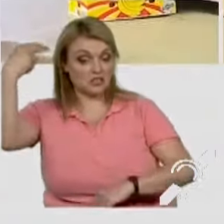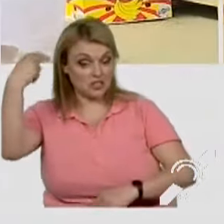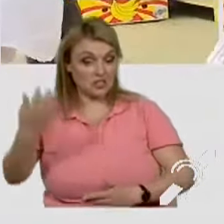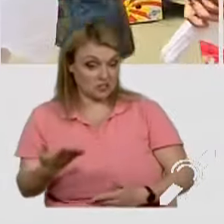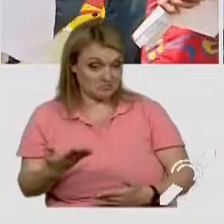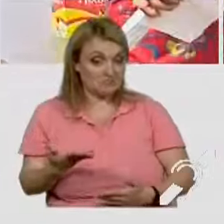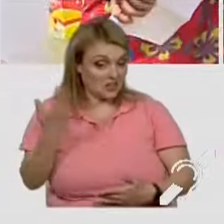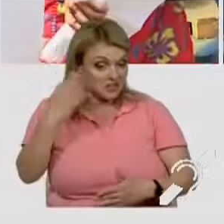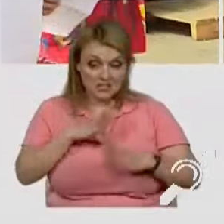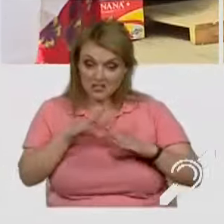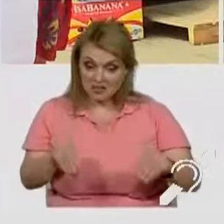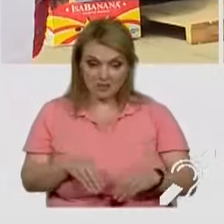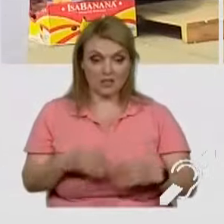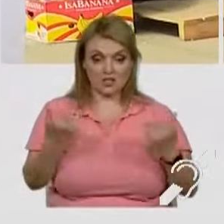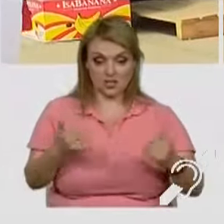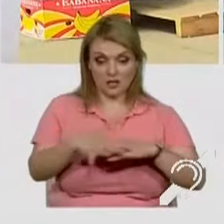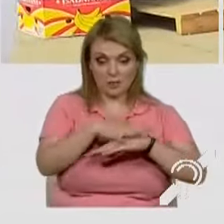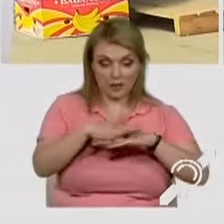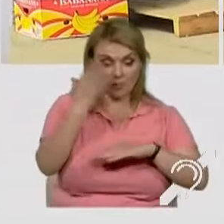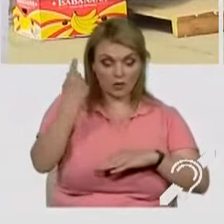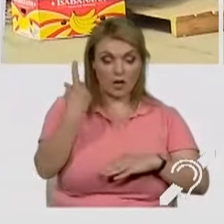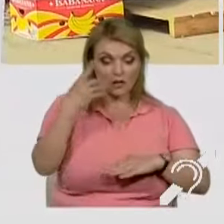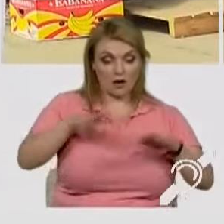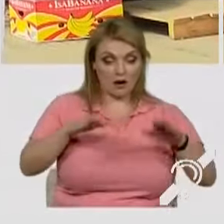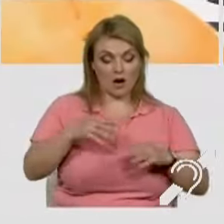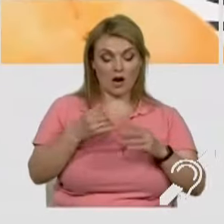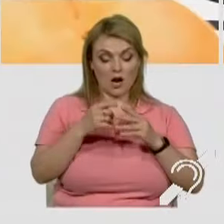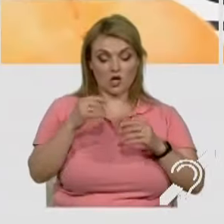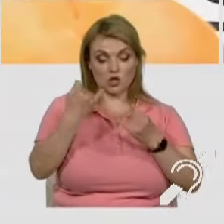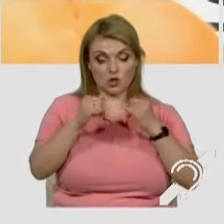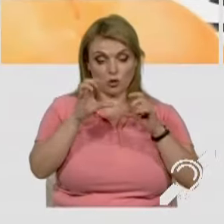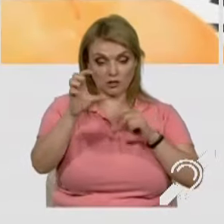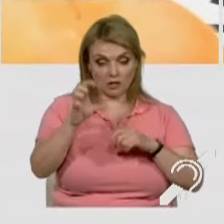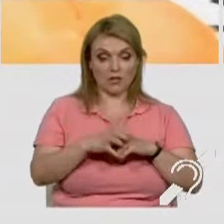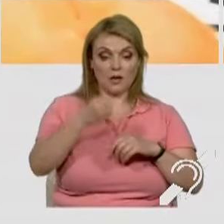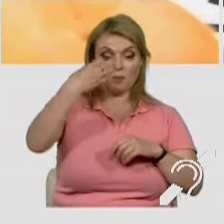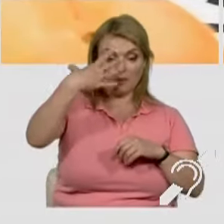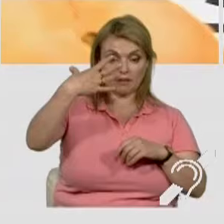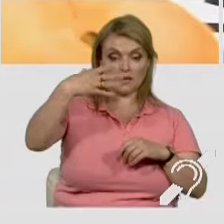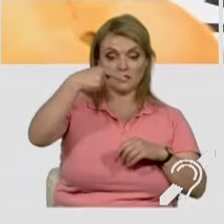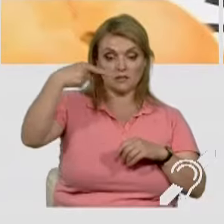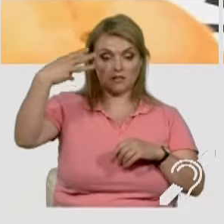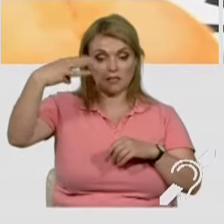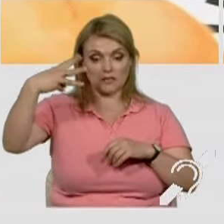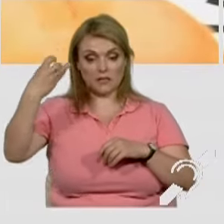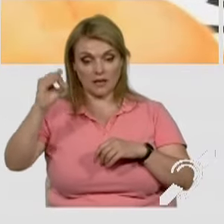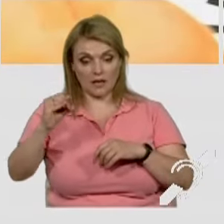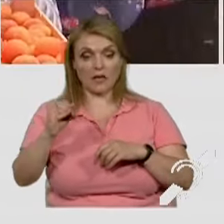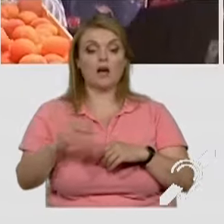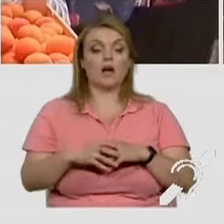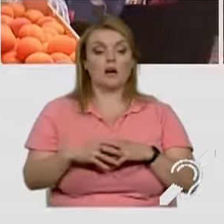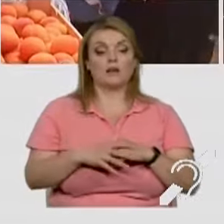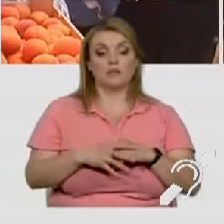În prezent, în piețele din Republica Moldova, un kilogram de caise costă între 15 și 30 de lei, iar zmeura